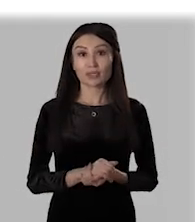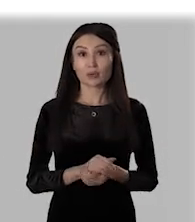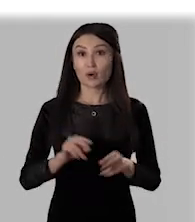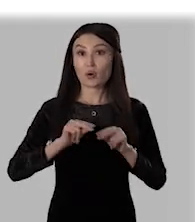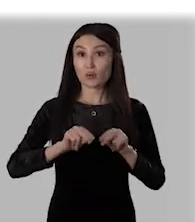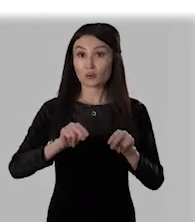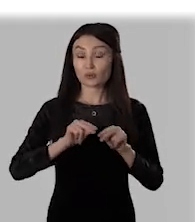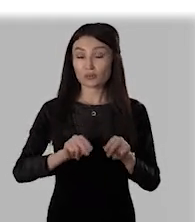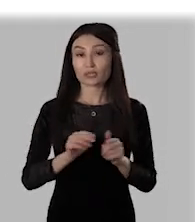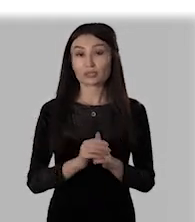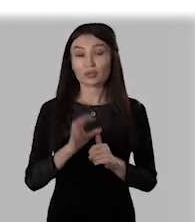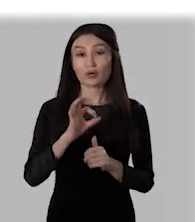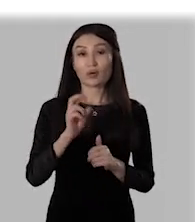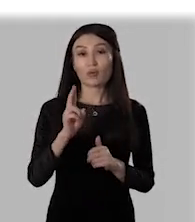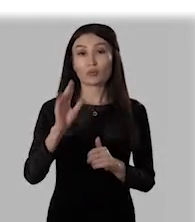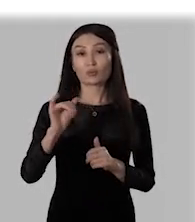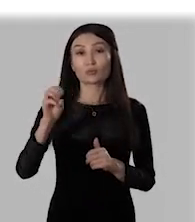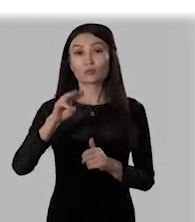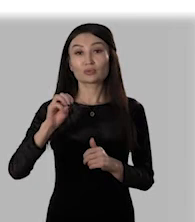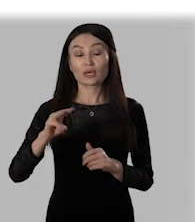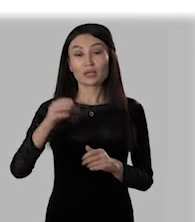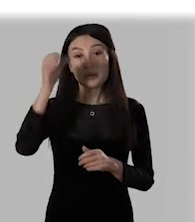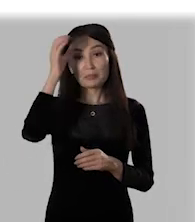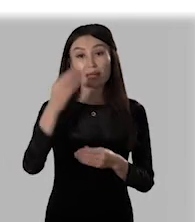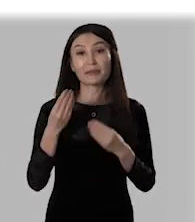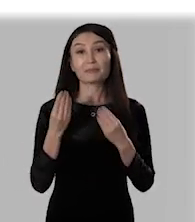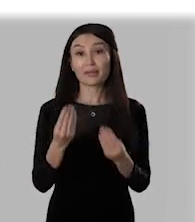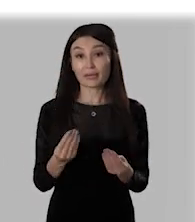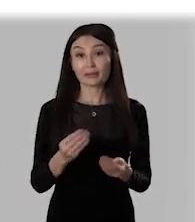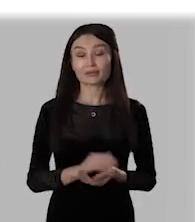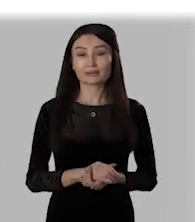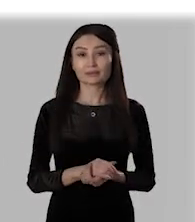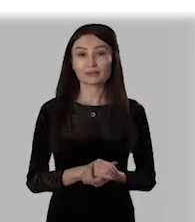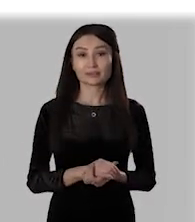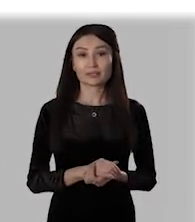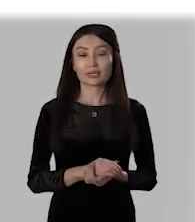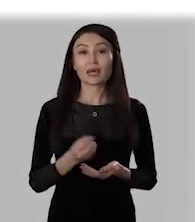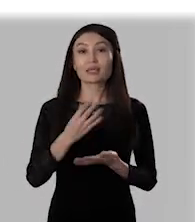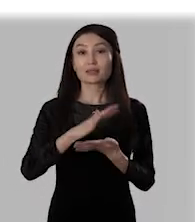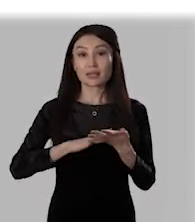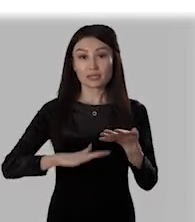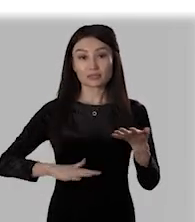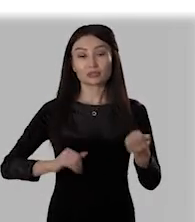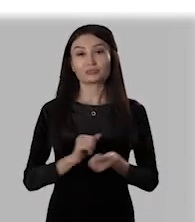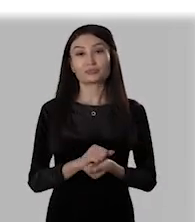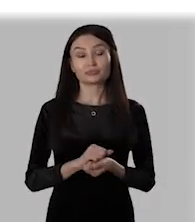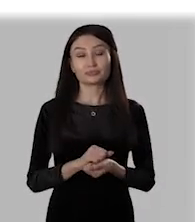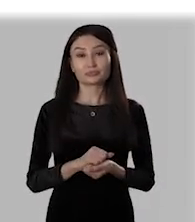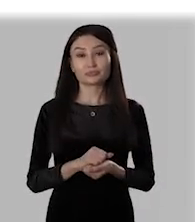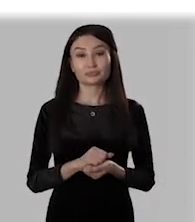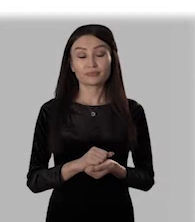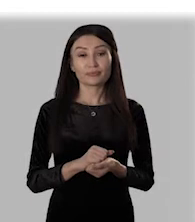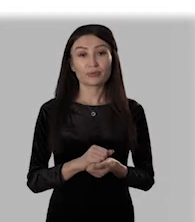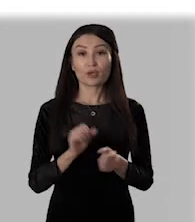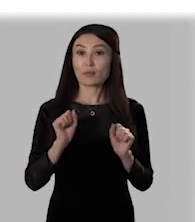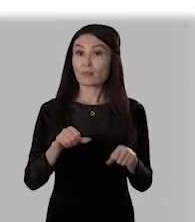Окутат демек мугалим билим берет. Андан ары уланткыла.